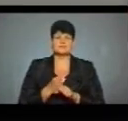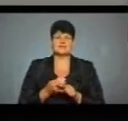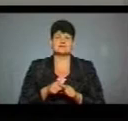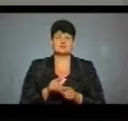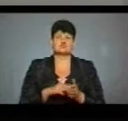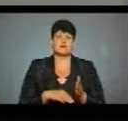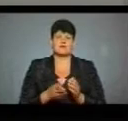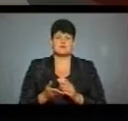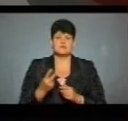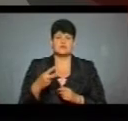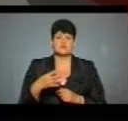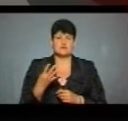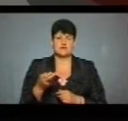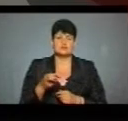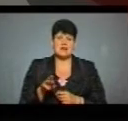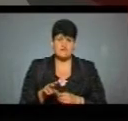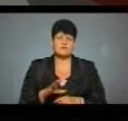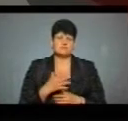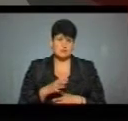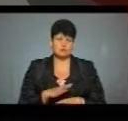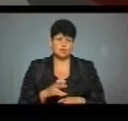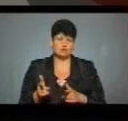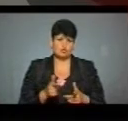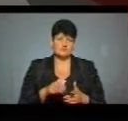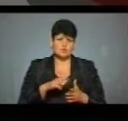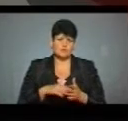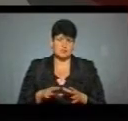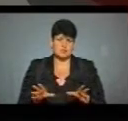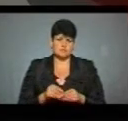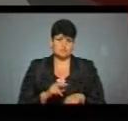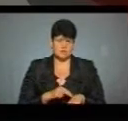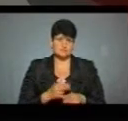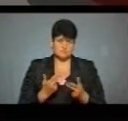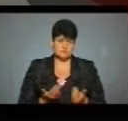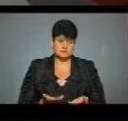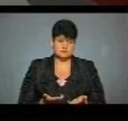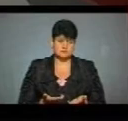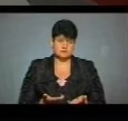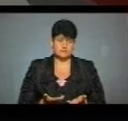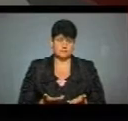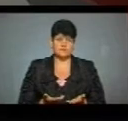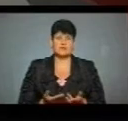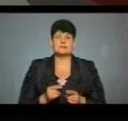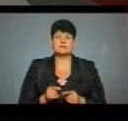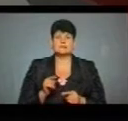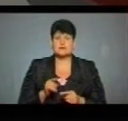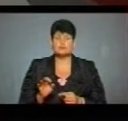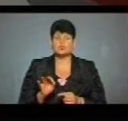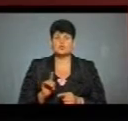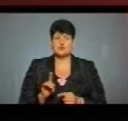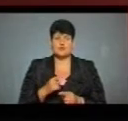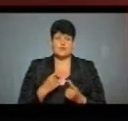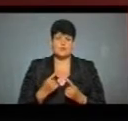штрафів. Тобто 24 травня ви вже були готові так штрафувати разом з патрульною поліцією ці автівки. Механізм такий, про що ми говорили,